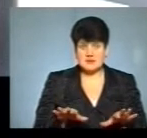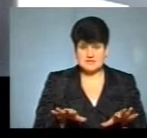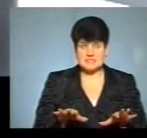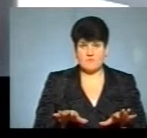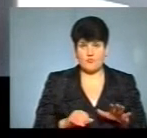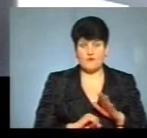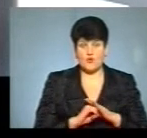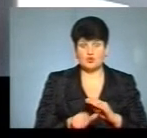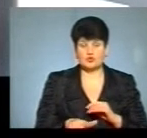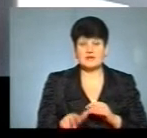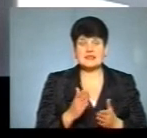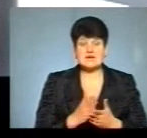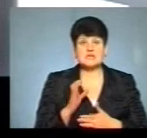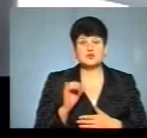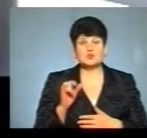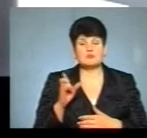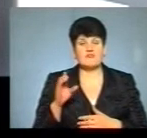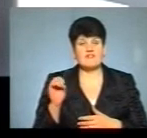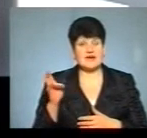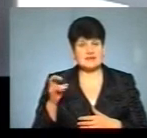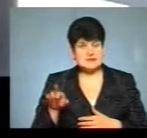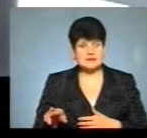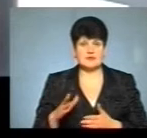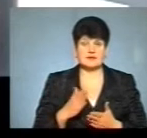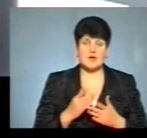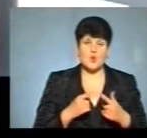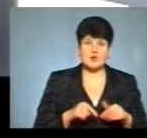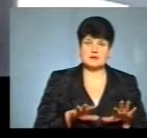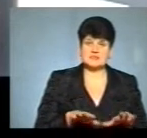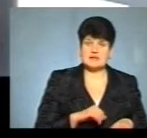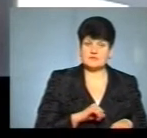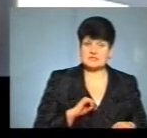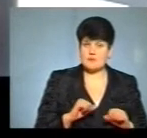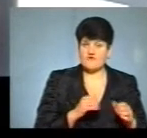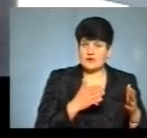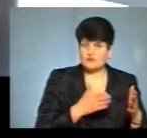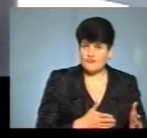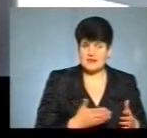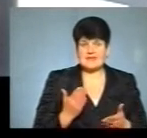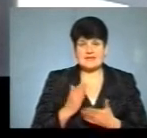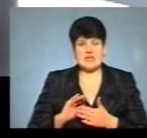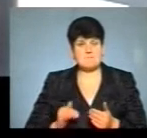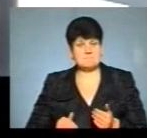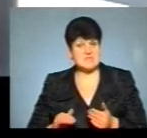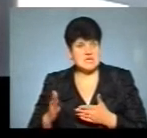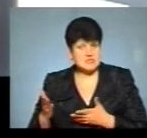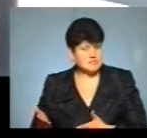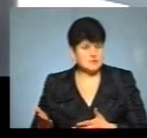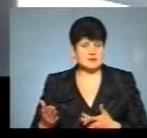дорожнього є субвенція, є органи місцевого самоврядування, є бізнес, є